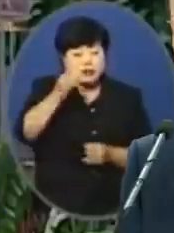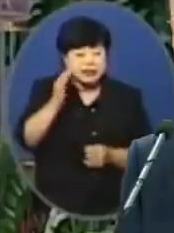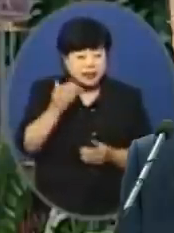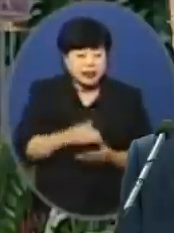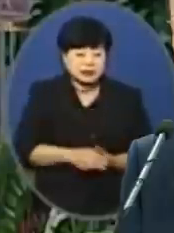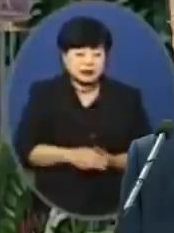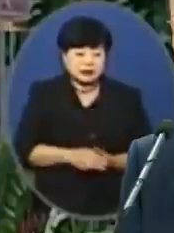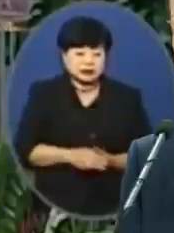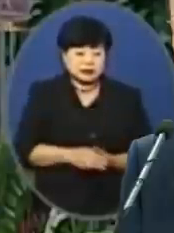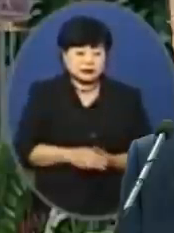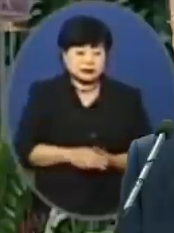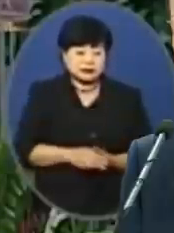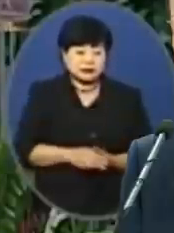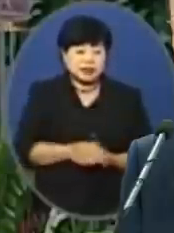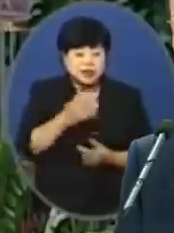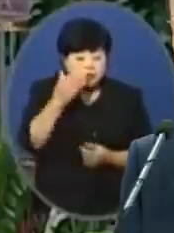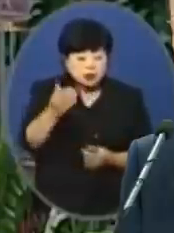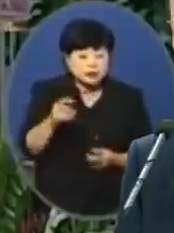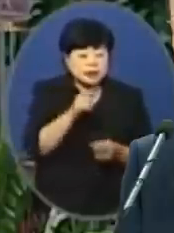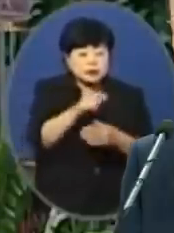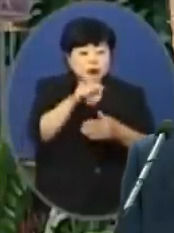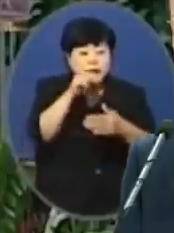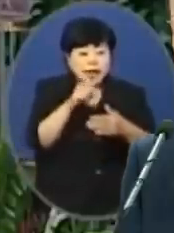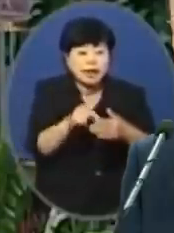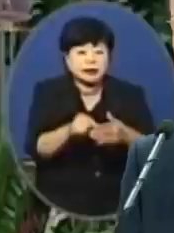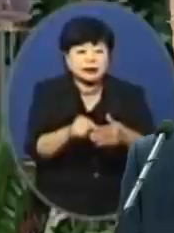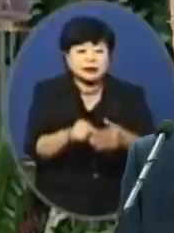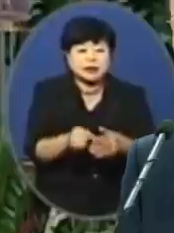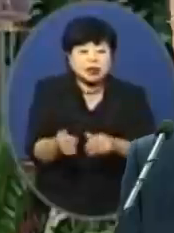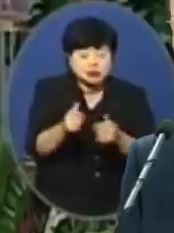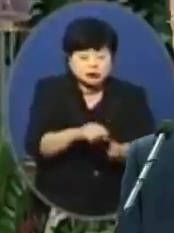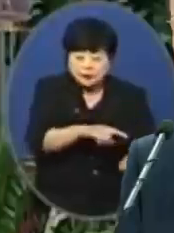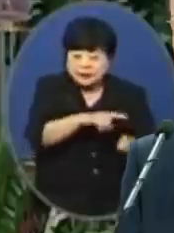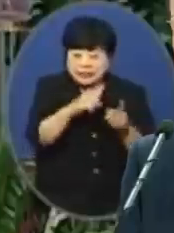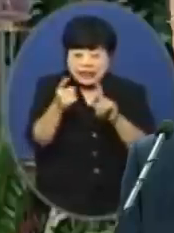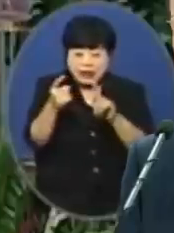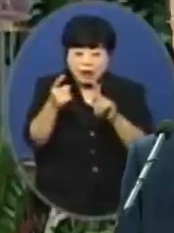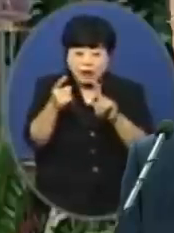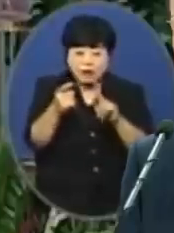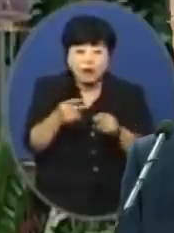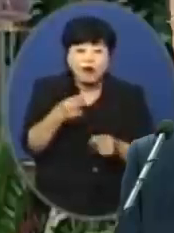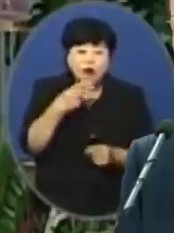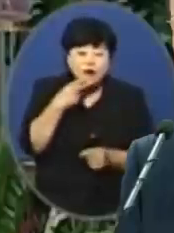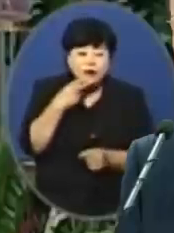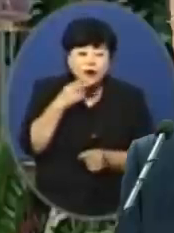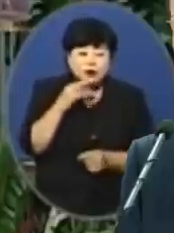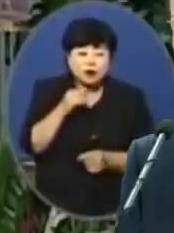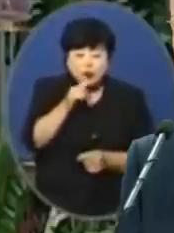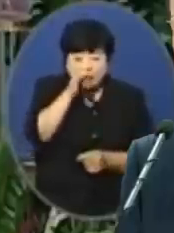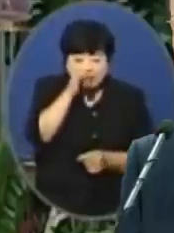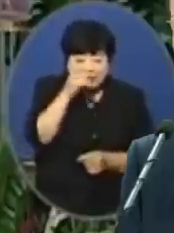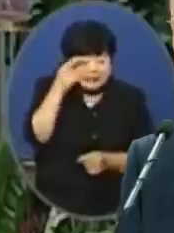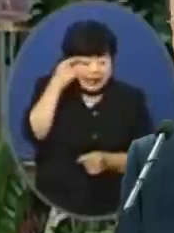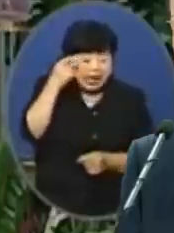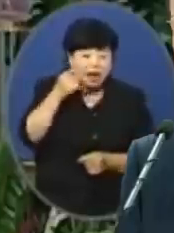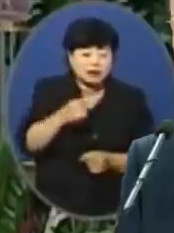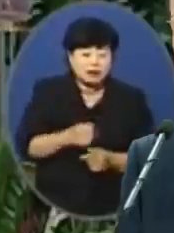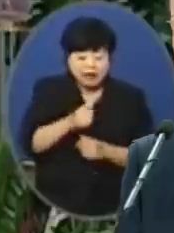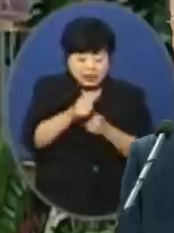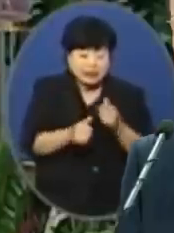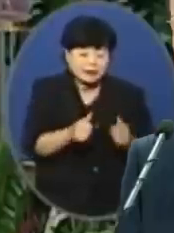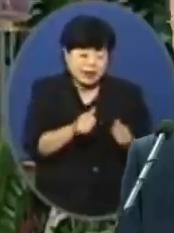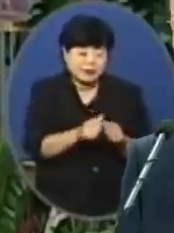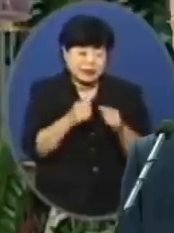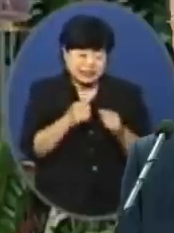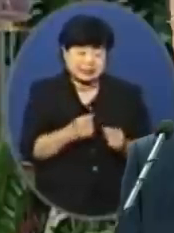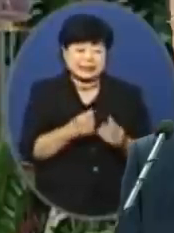하심이라. 여러분의 삶 속에 죽은 자가 살아나고 없는 것이 있는 것으로 부르시는 하나님이 같이